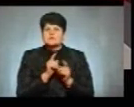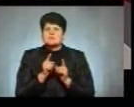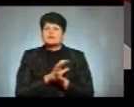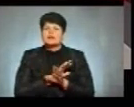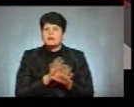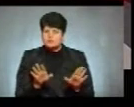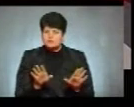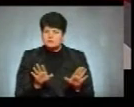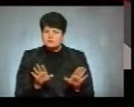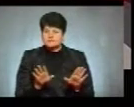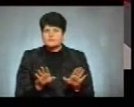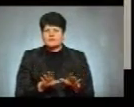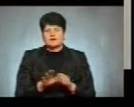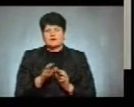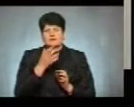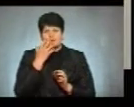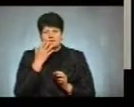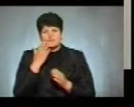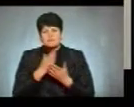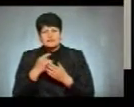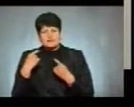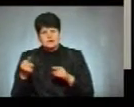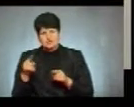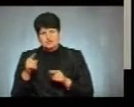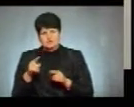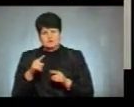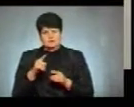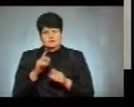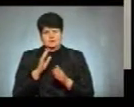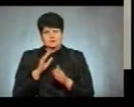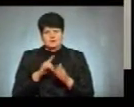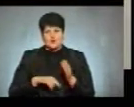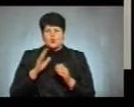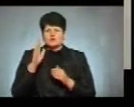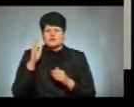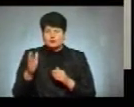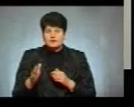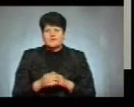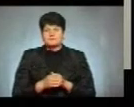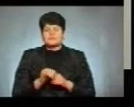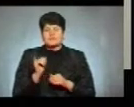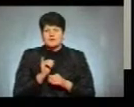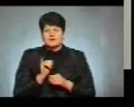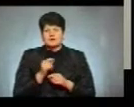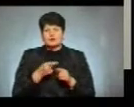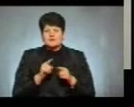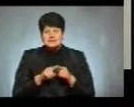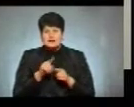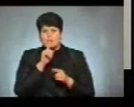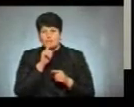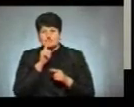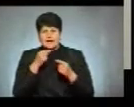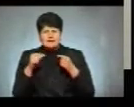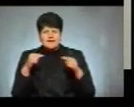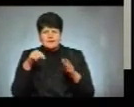змінювати. На Півдні мають інші очікування. І от оці атрибутивні приписування цьому мовчанню різних